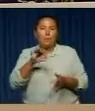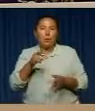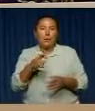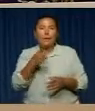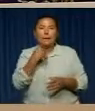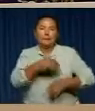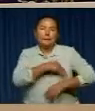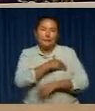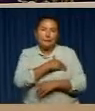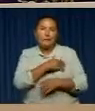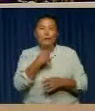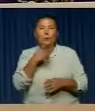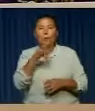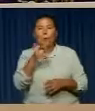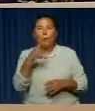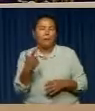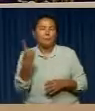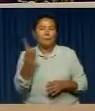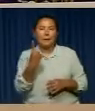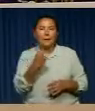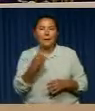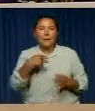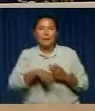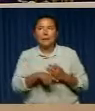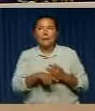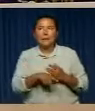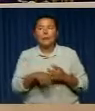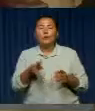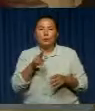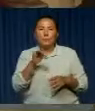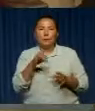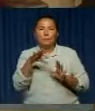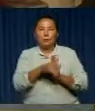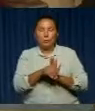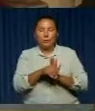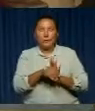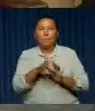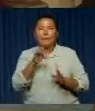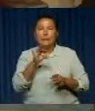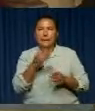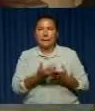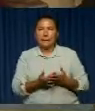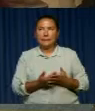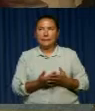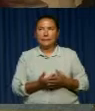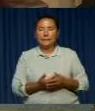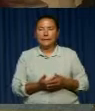ауруы әлі бар. Қызылша ауруының ең бірінші несі асқыну, ол да пневмония, бірақ ол бактериалдық пневмония, ол бар.